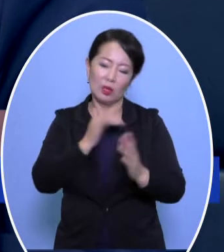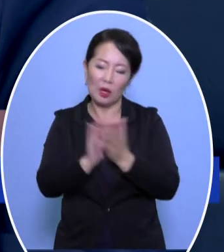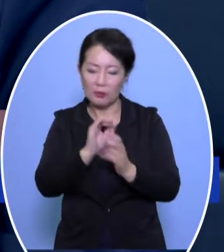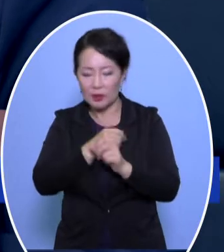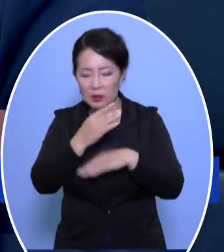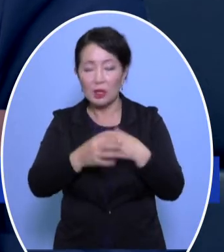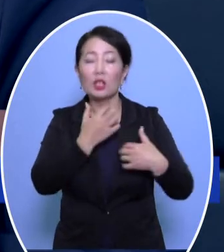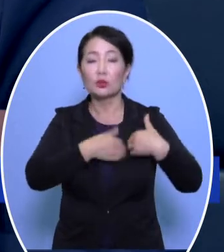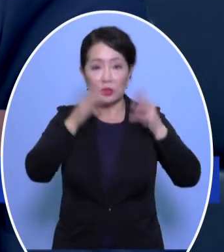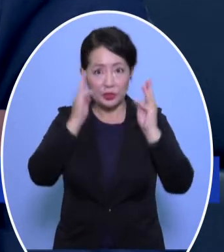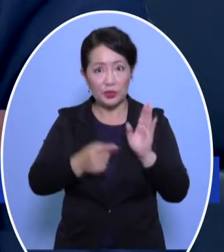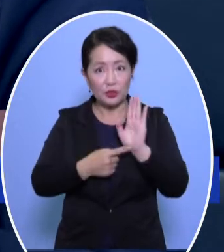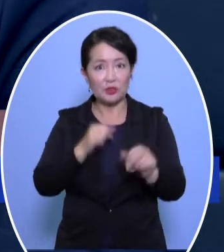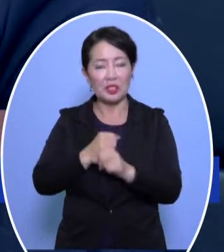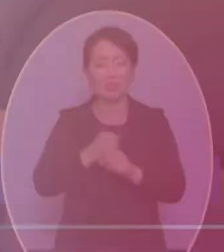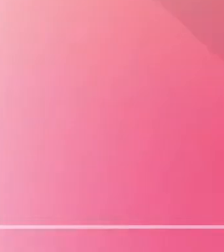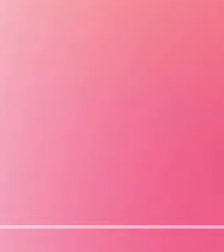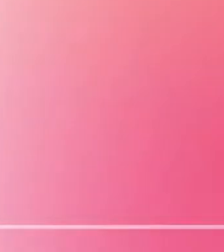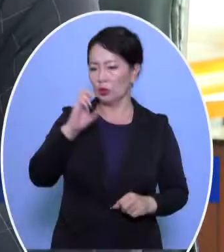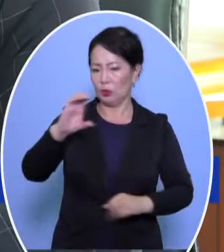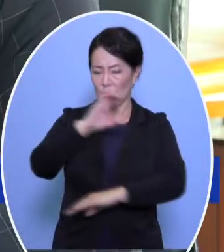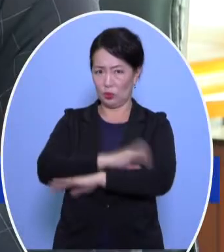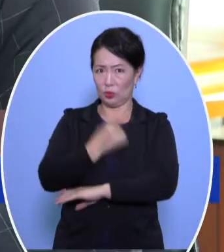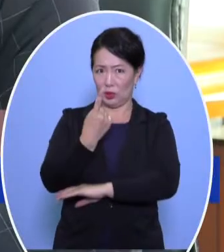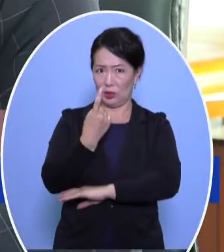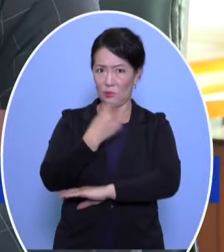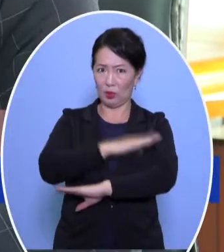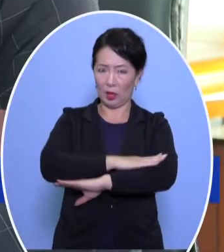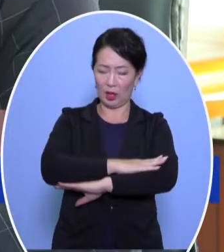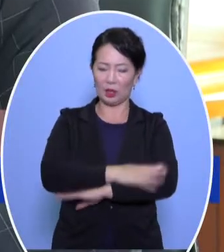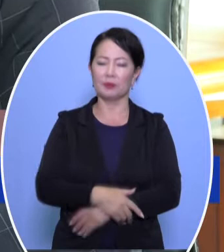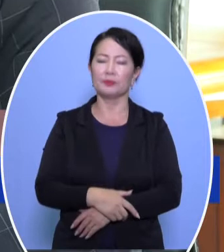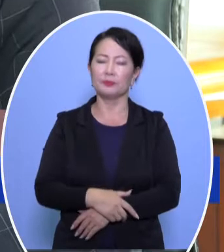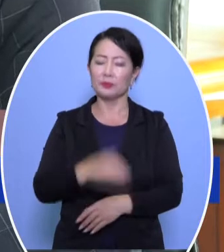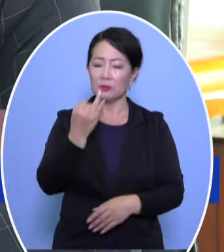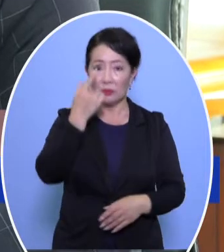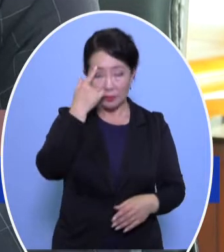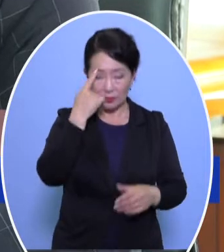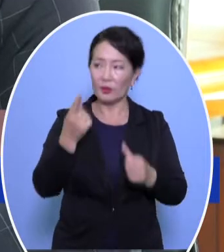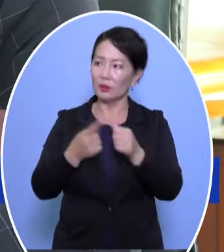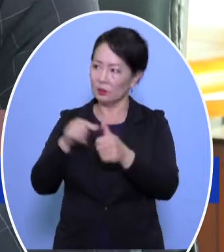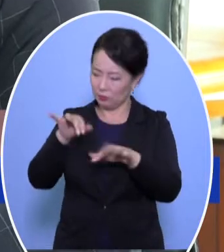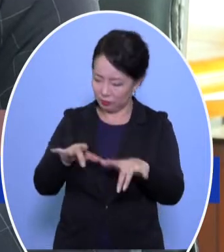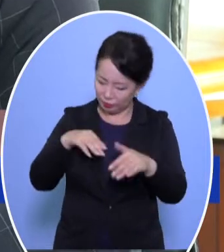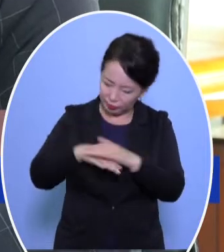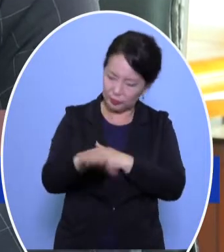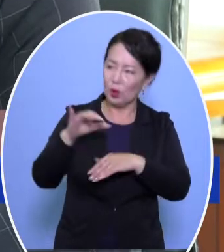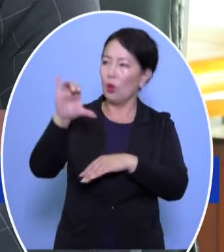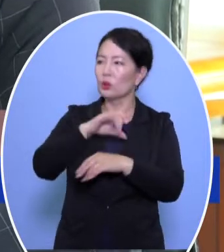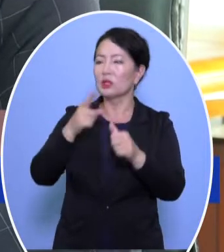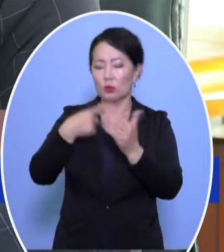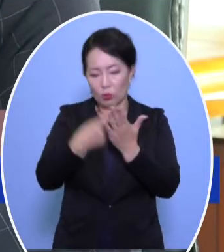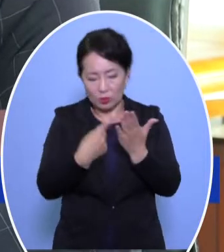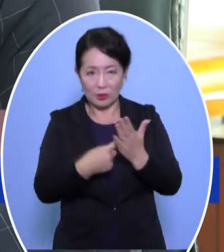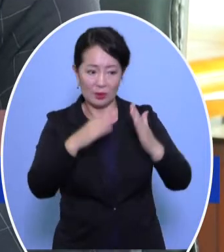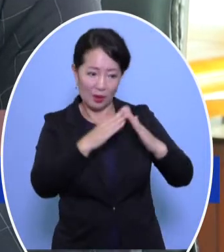цэцэрлэгийн бүртгэлтэй хамтарч ажиллаж шуурхаж шийдвэрлэж ажилласан. Ерөнхий боловсролын сургуулийн 1-р ангид бол бид нар мөн ийм Монголиа системээр Улсын